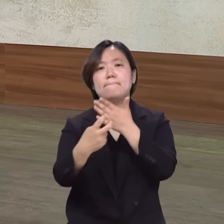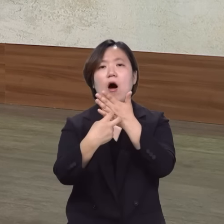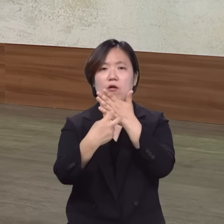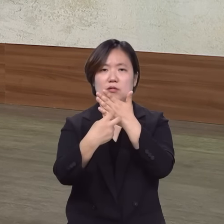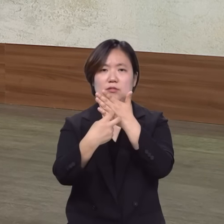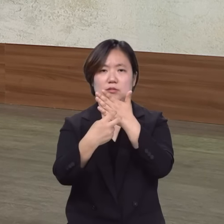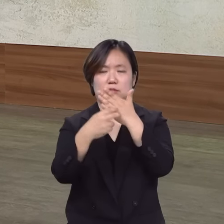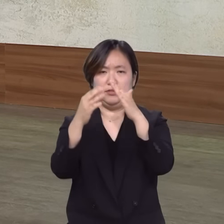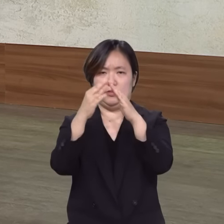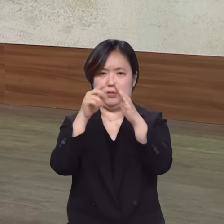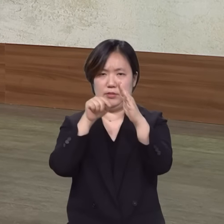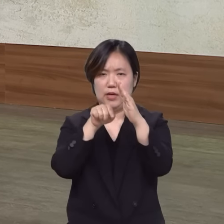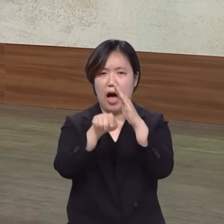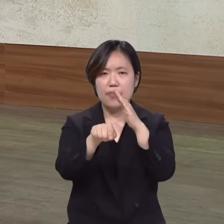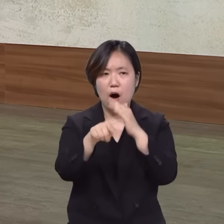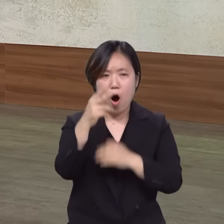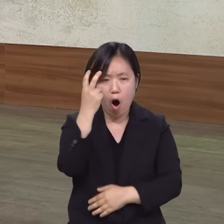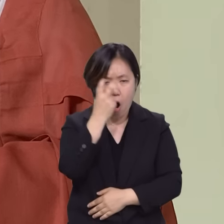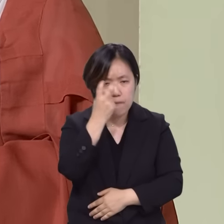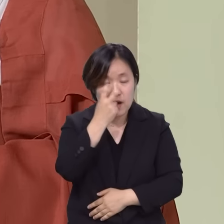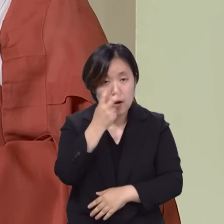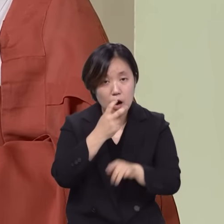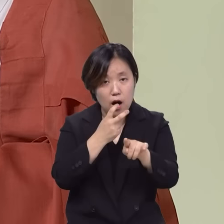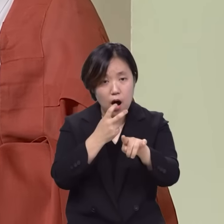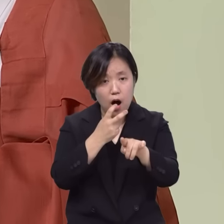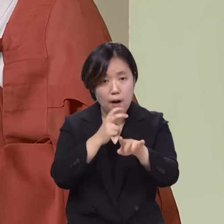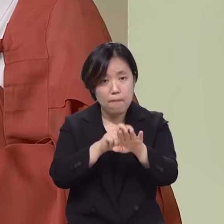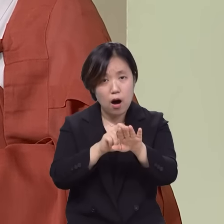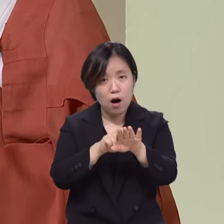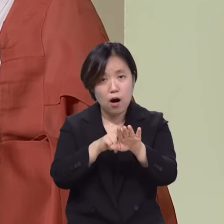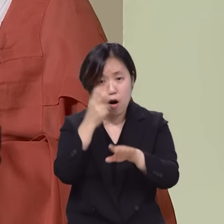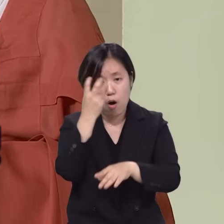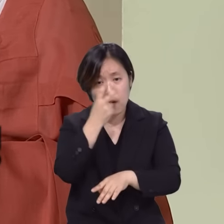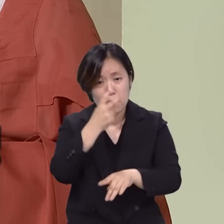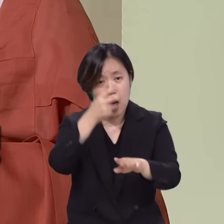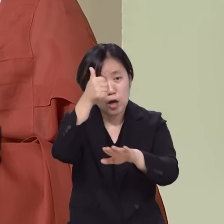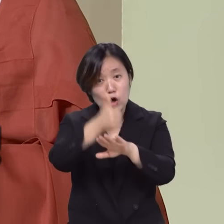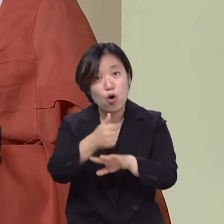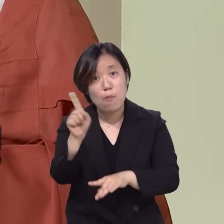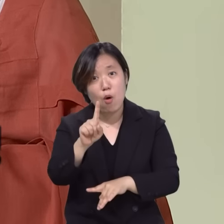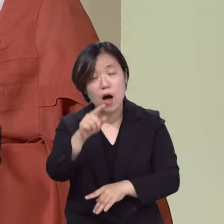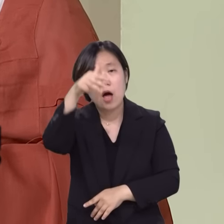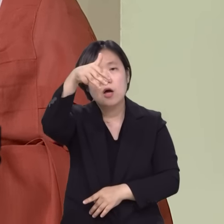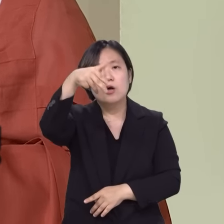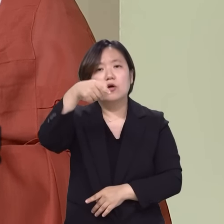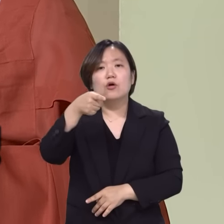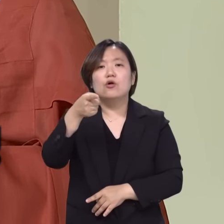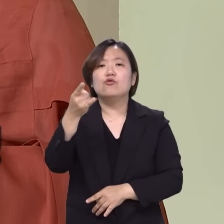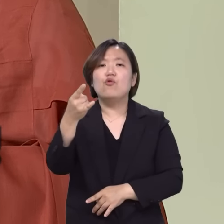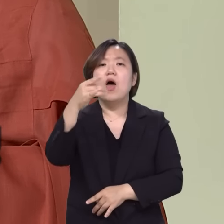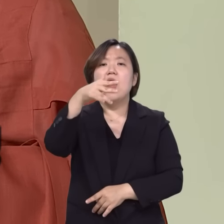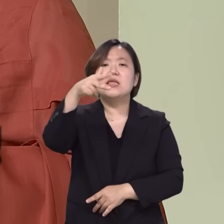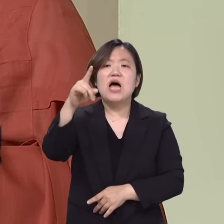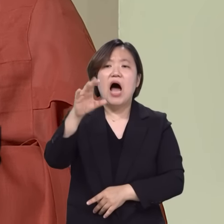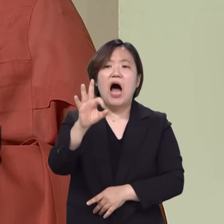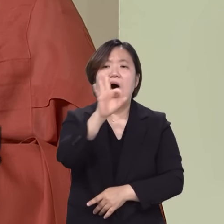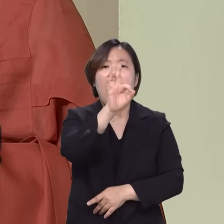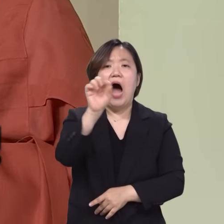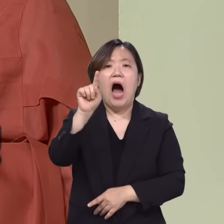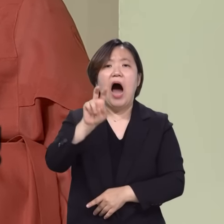검사를 받았는데 검사 결과 췌장암 췌장암 그 판정을 받게 되었다고